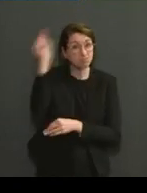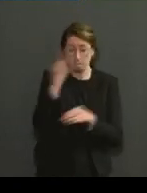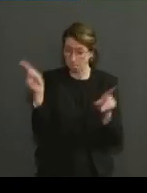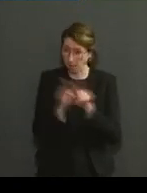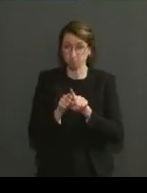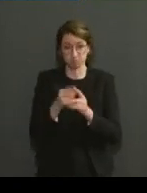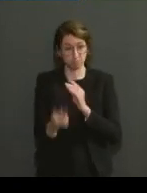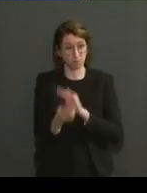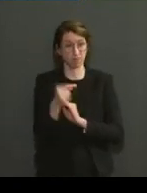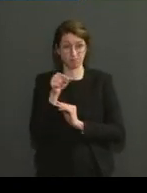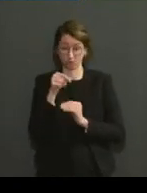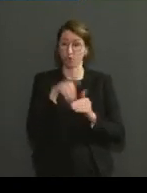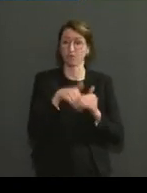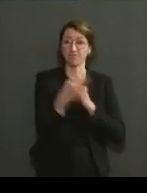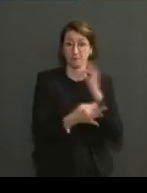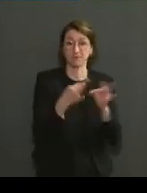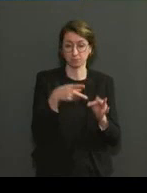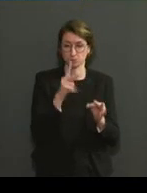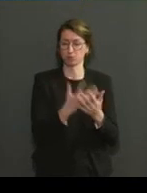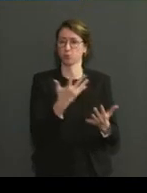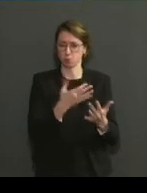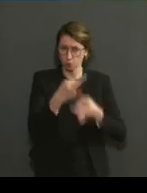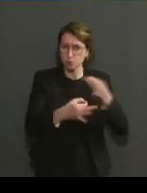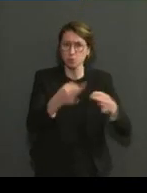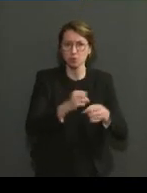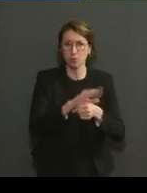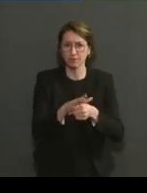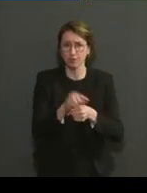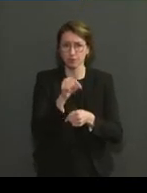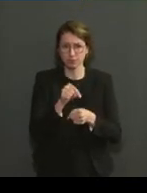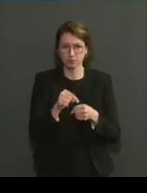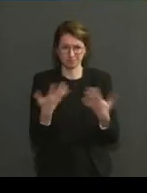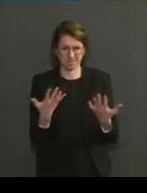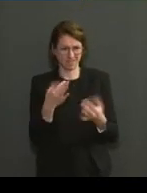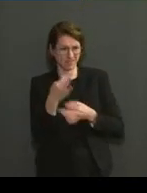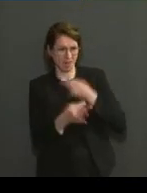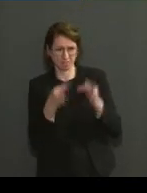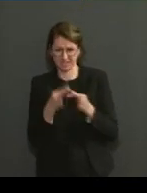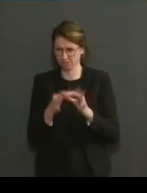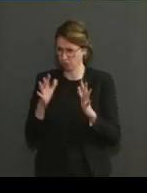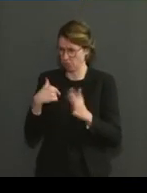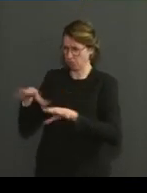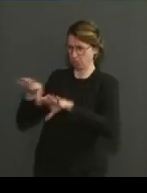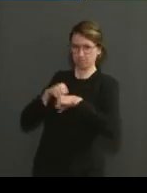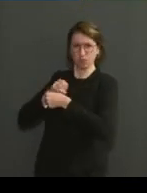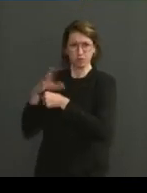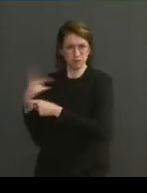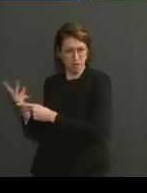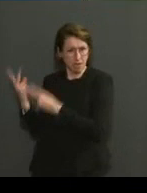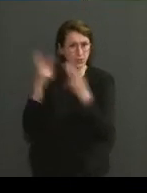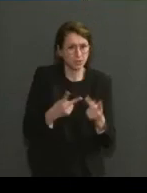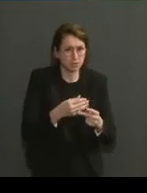passe. Qui a amené l'infection dans la famille, comment y est-elle arrivée, est une donnée dont nous ne disposons pas